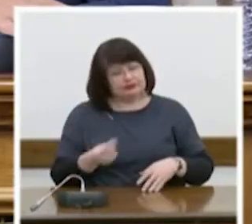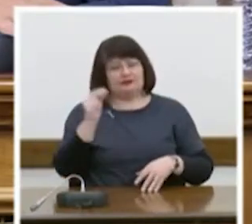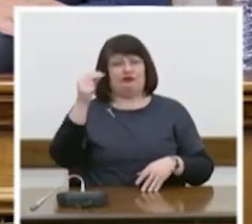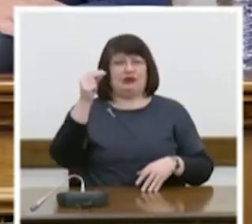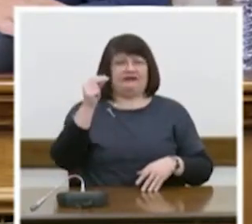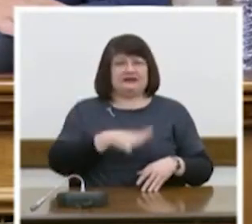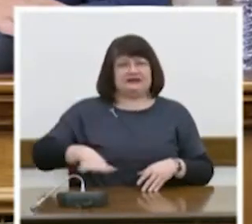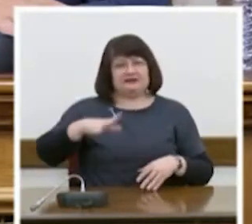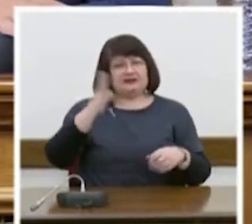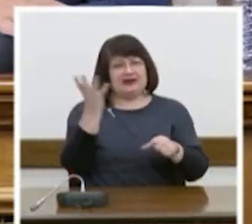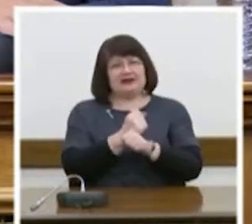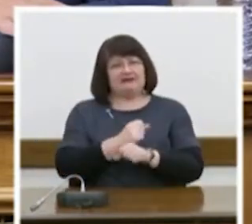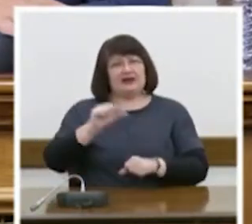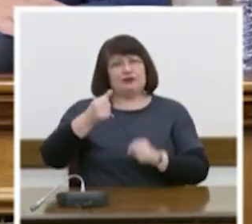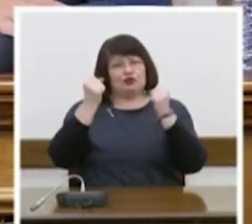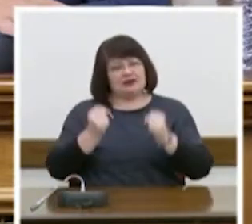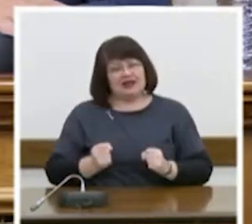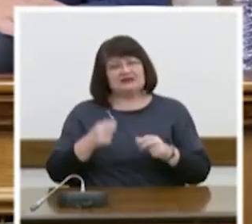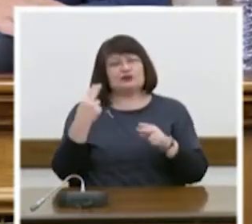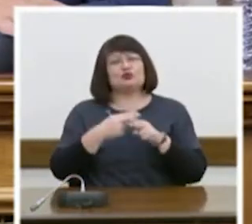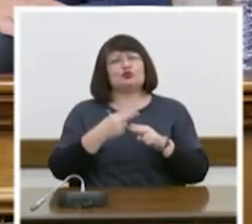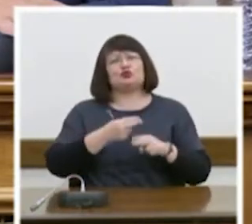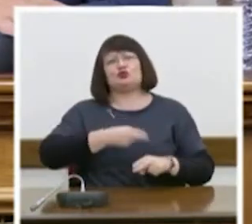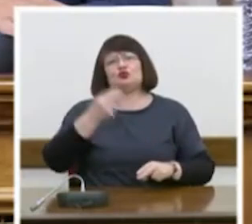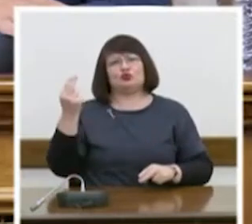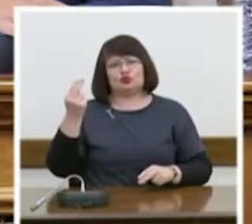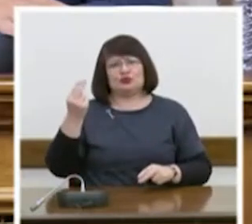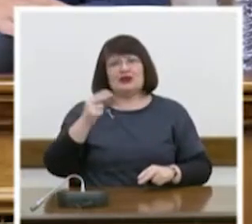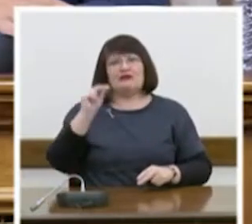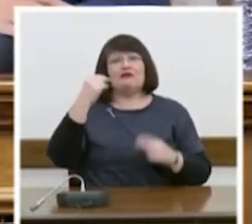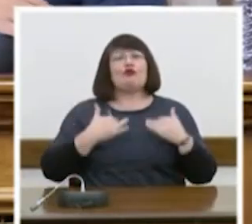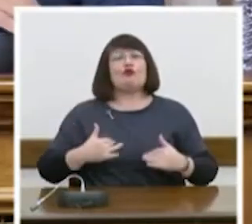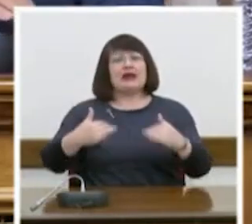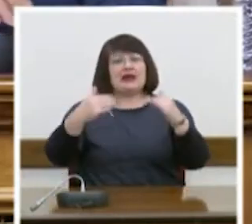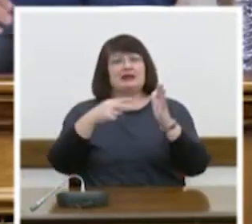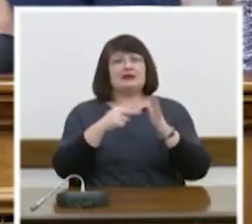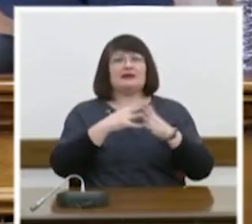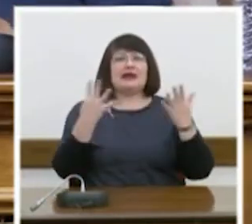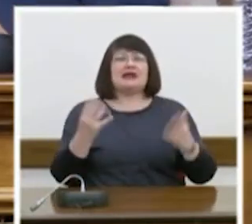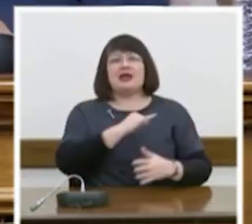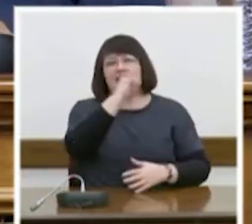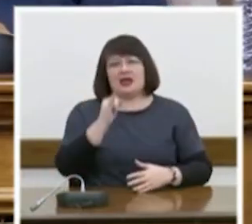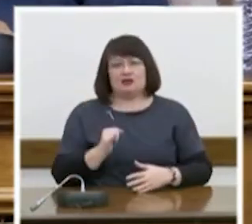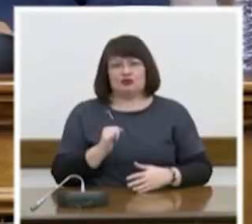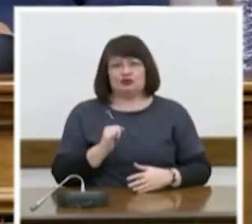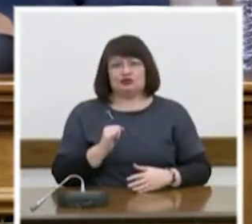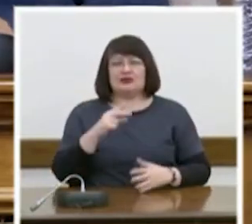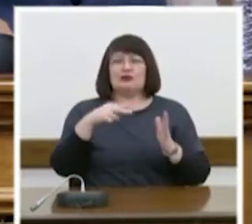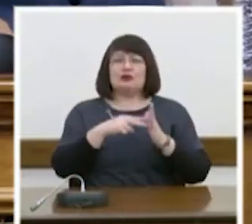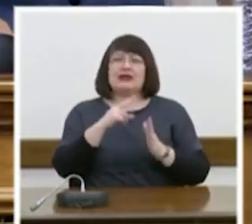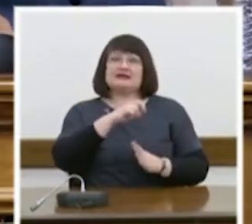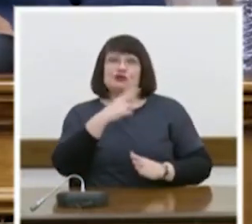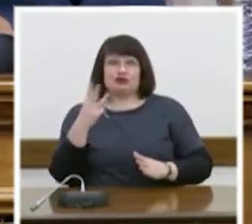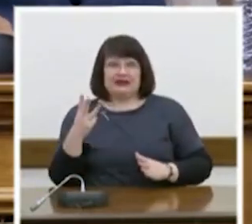θέση του ψηφοδελτίου επικρατείας του συριζα προοδευτική συμμαχία το 201 9 ο βουλευτής που κόσμησε το ελληνικό κοινοβούλιο την